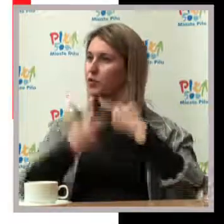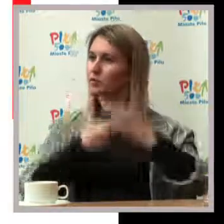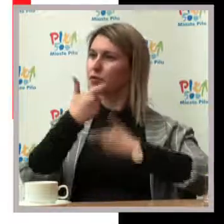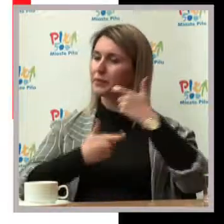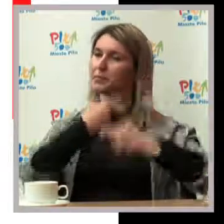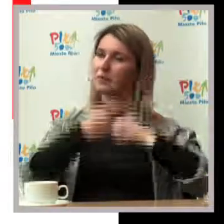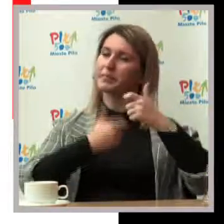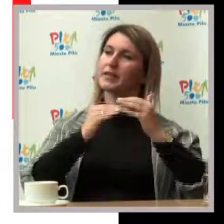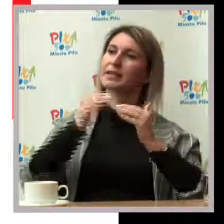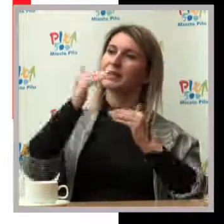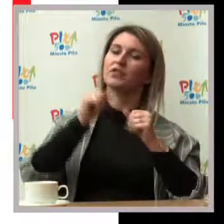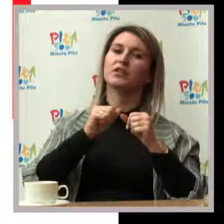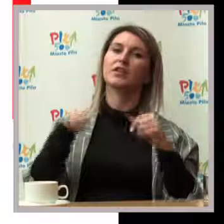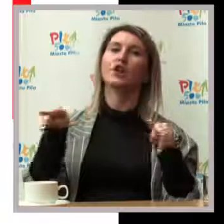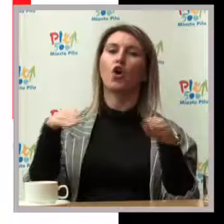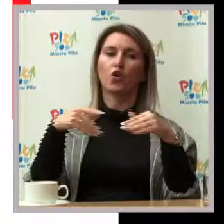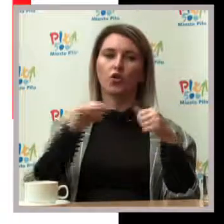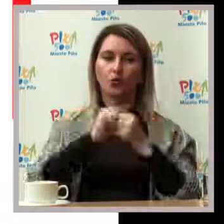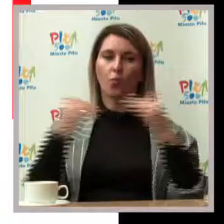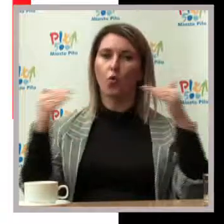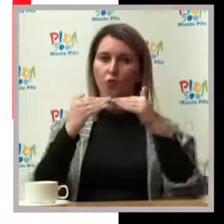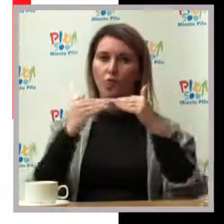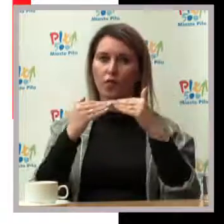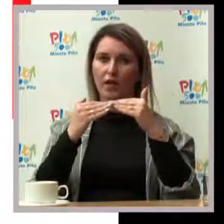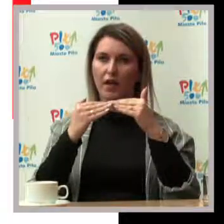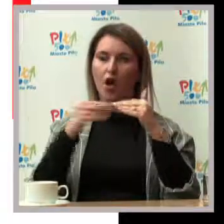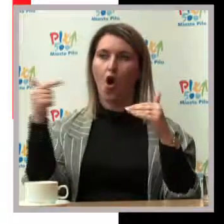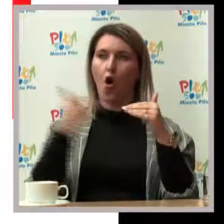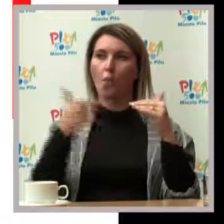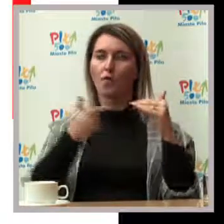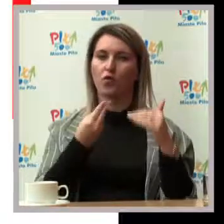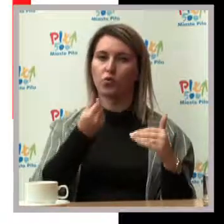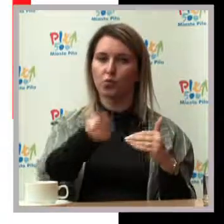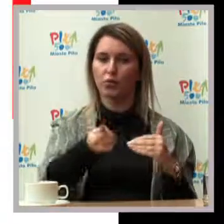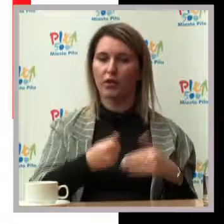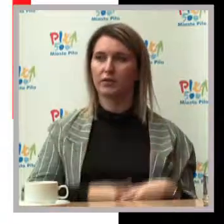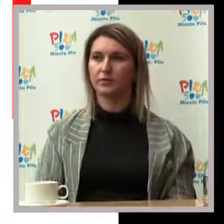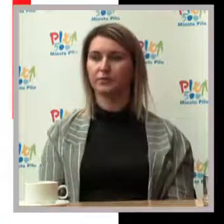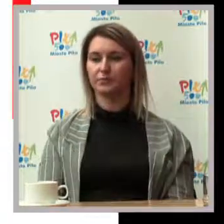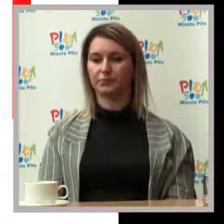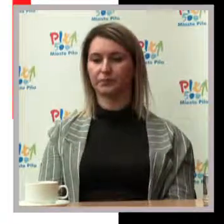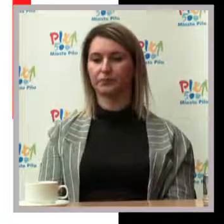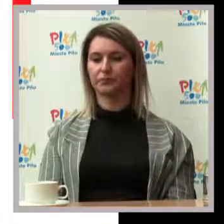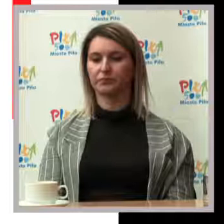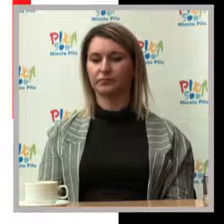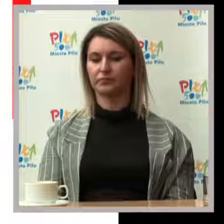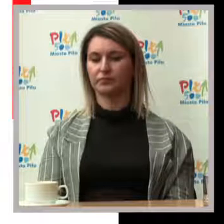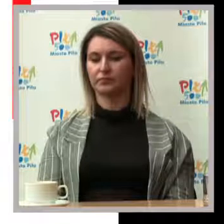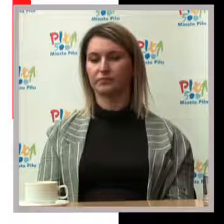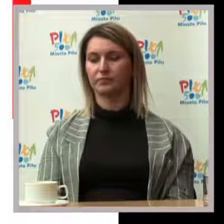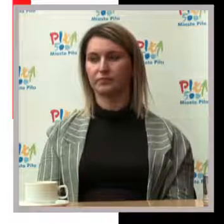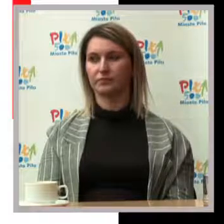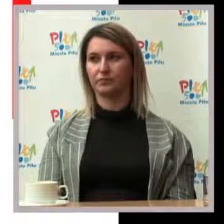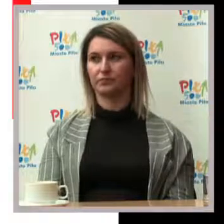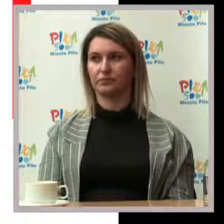równe spłacie zobowiązań. Zobowiązań, które zaciągaliśmy na finansowanie dużych, ogromnych przedsięwzięć